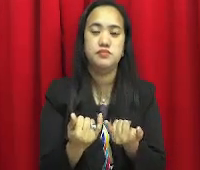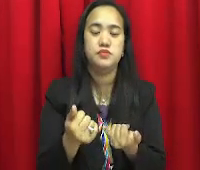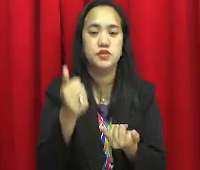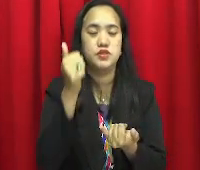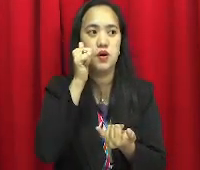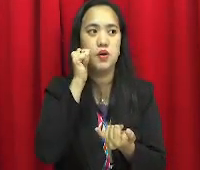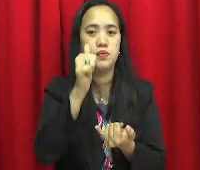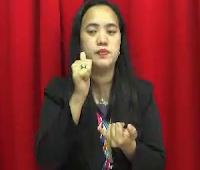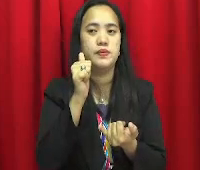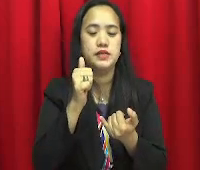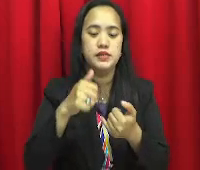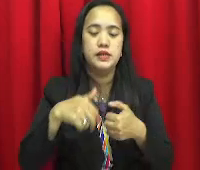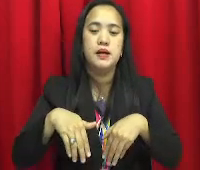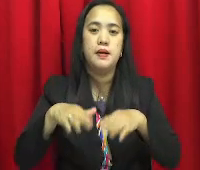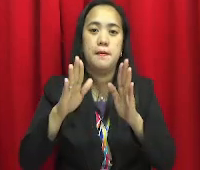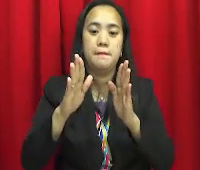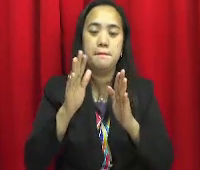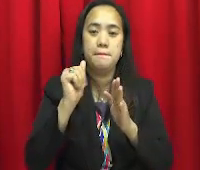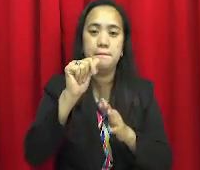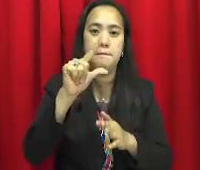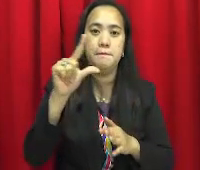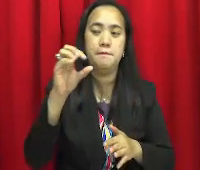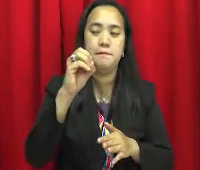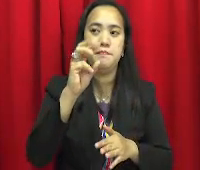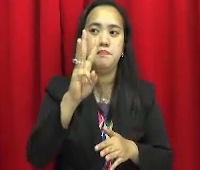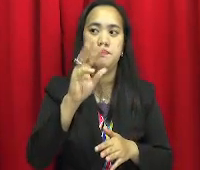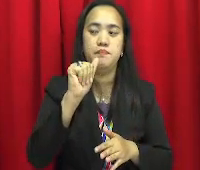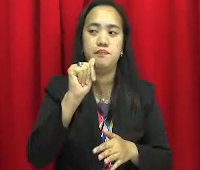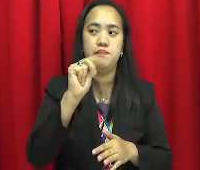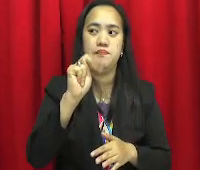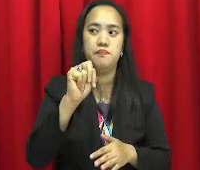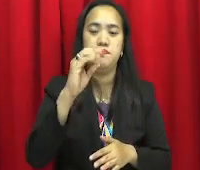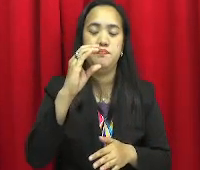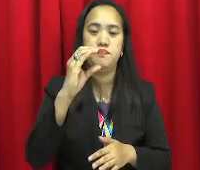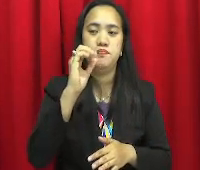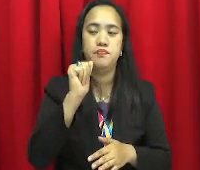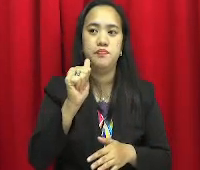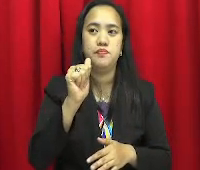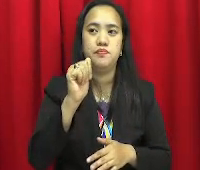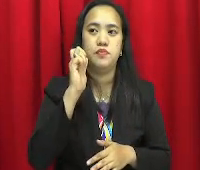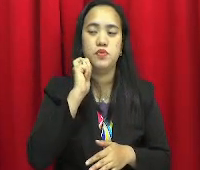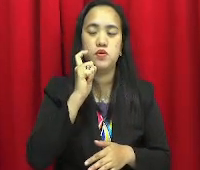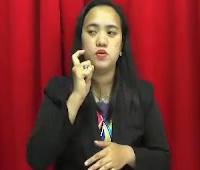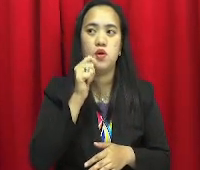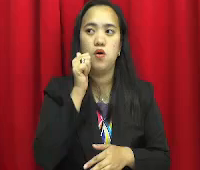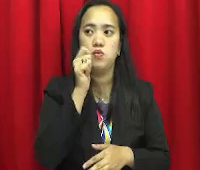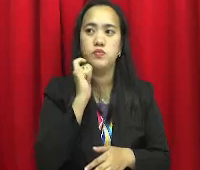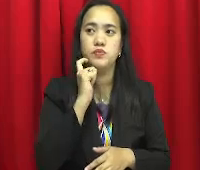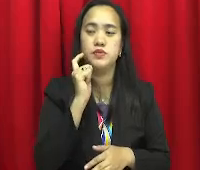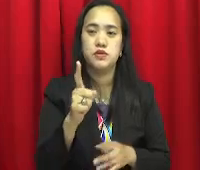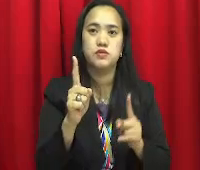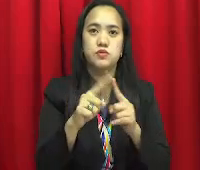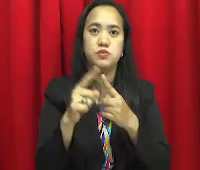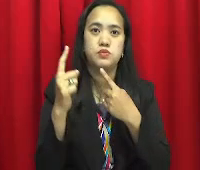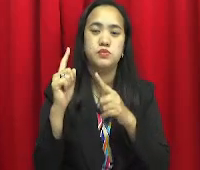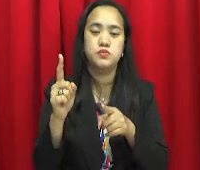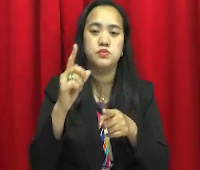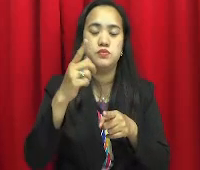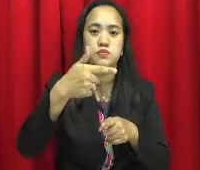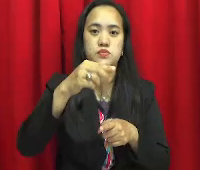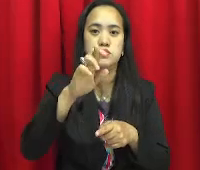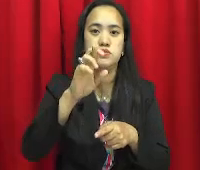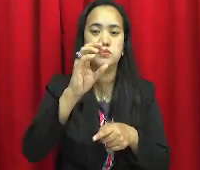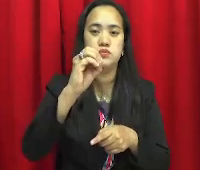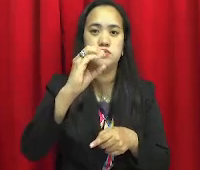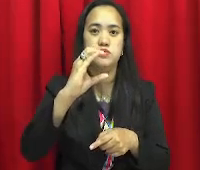yung allowance para sa bahay. Sasabihin ko sa kanya, Dad, mag-grocery na ako. Ganito yung kailangan